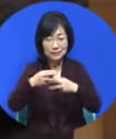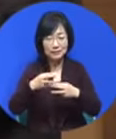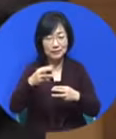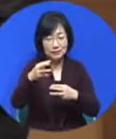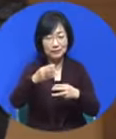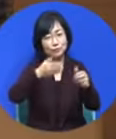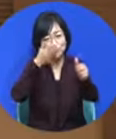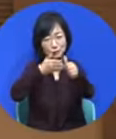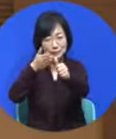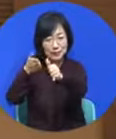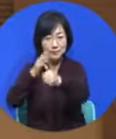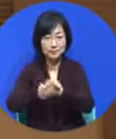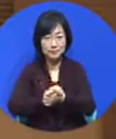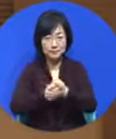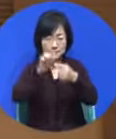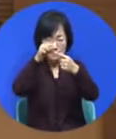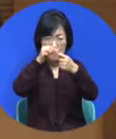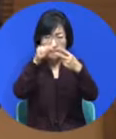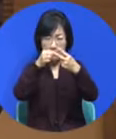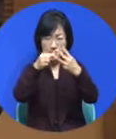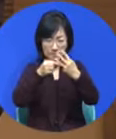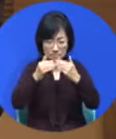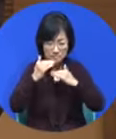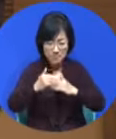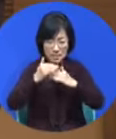거예요 진짜 것을